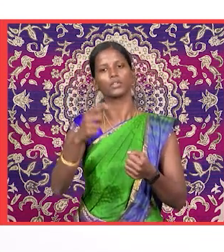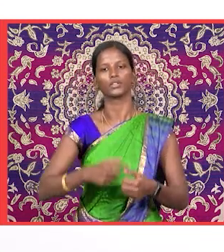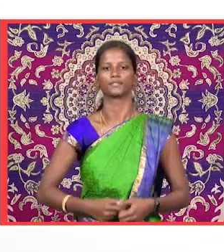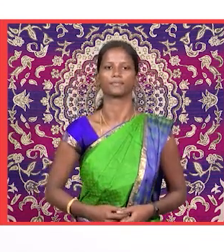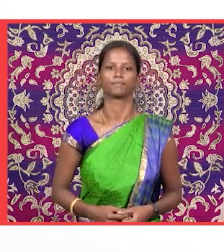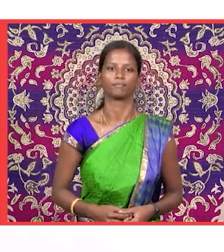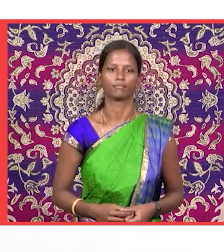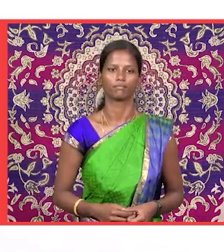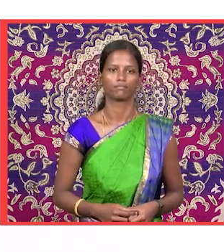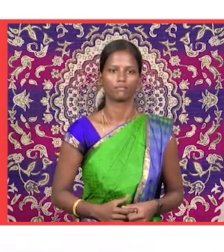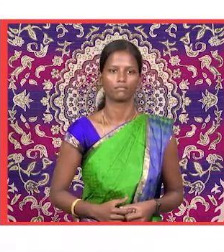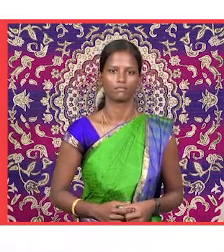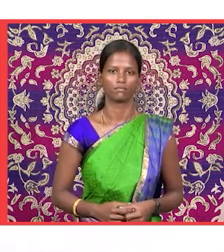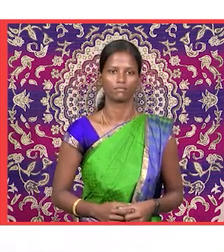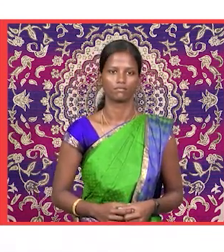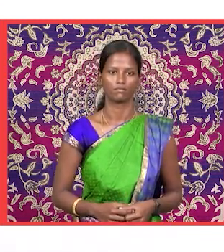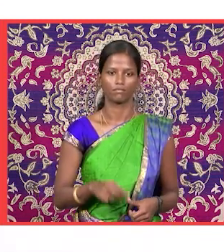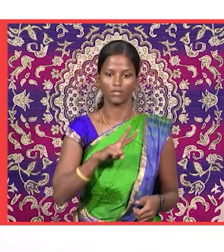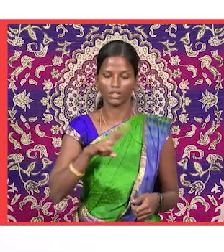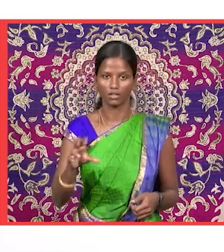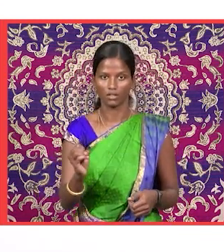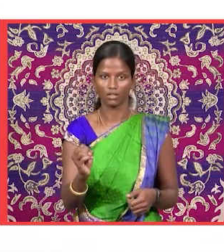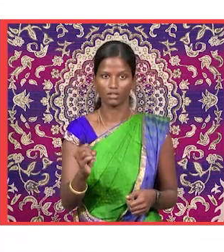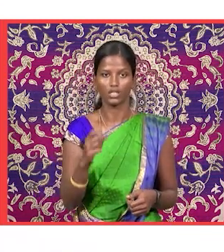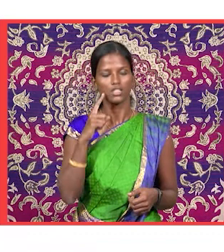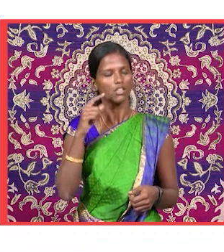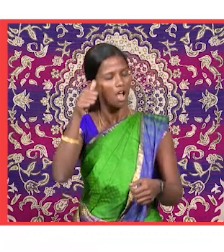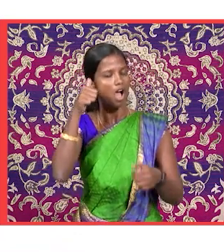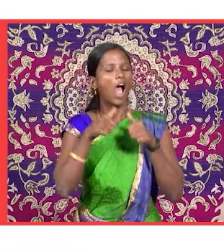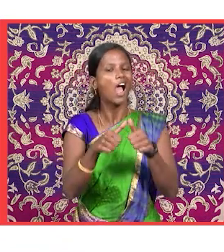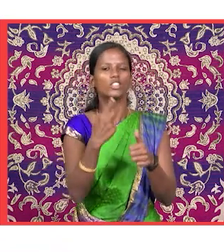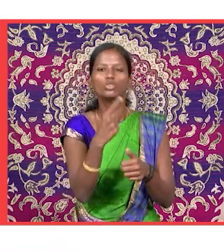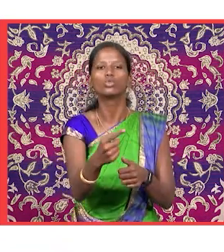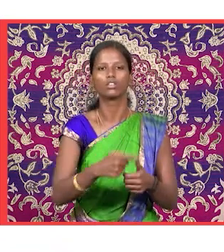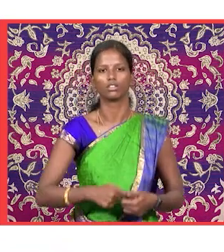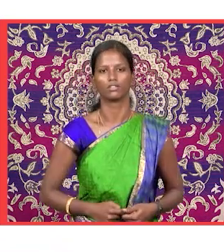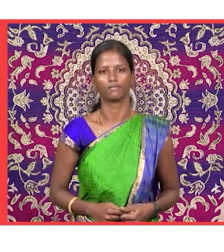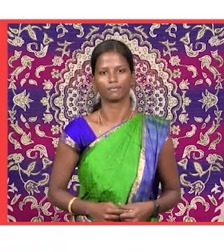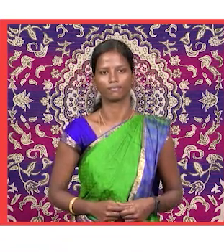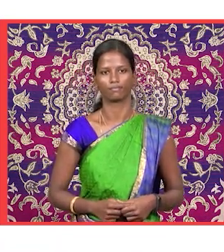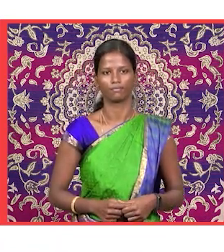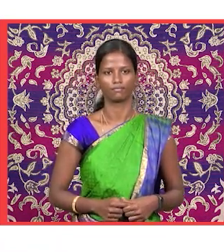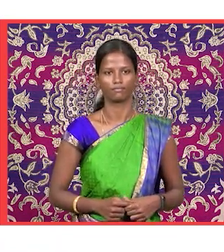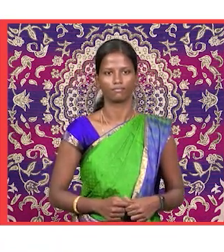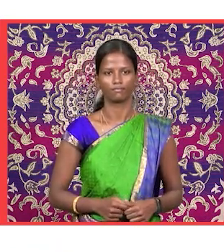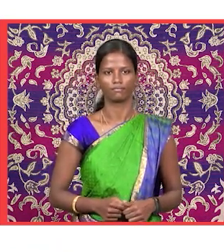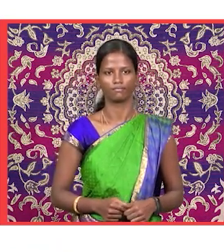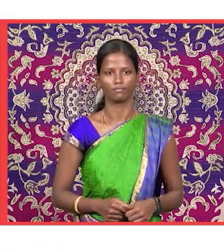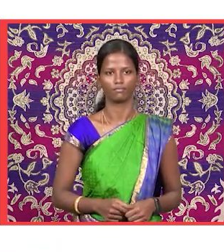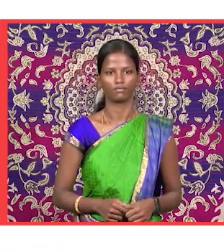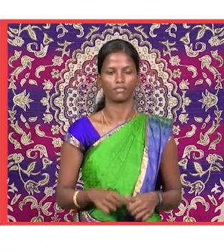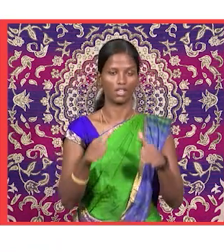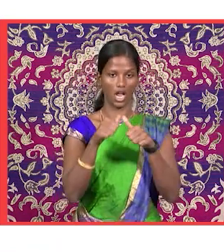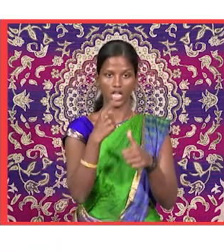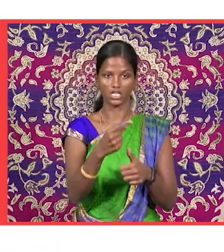சரிங்களா? அப்போ அந்த 20% தண்ணி நிறையிறதுக்கு எத்தனை லிட்டர்கள் நமக்கு தேவைன்னு சொல்லியிருக்காங்க, சரிங்களா?